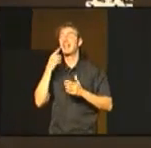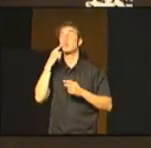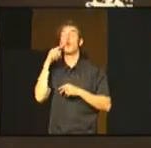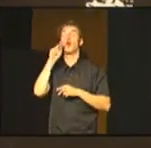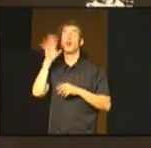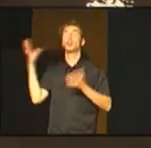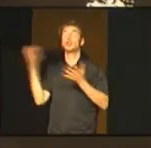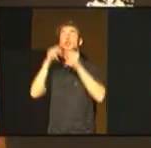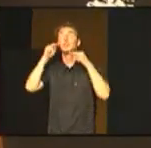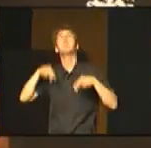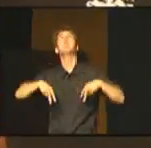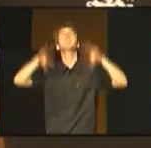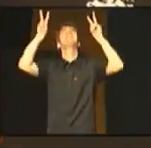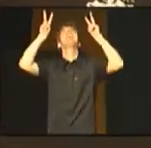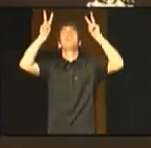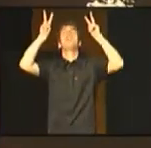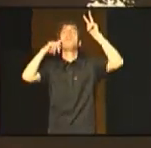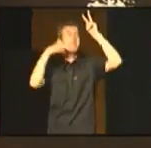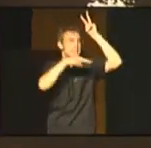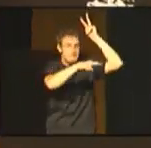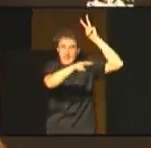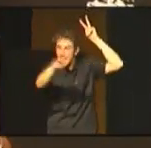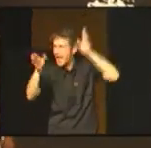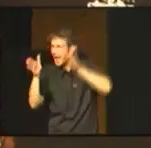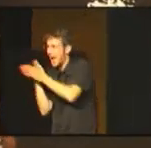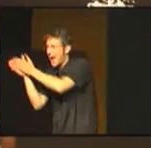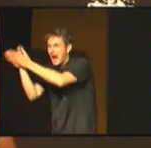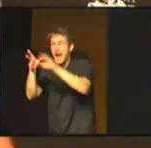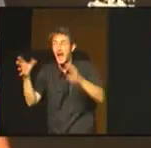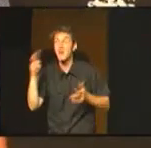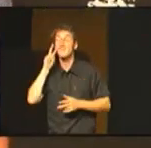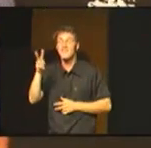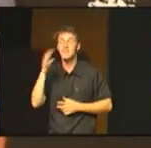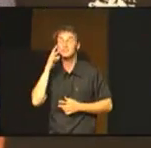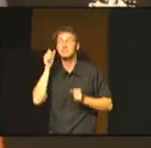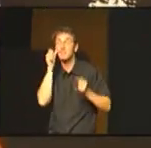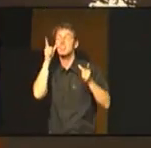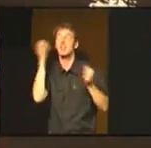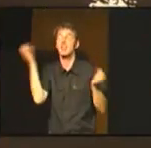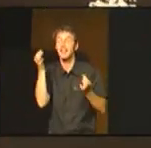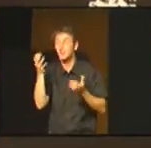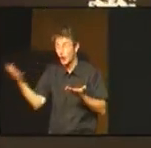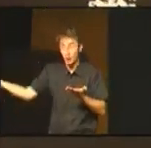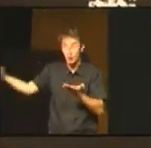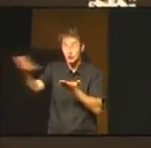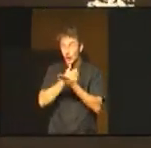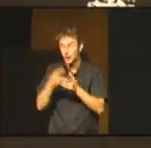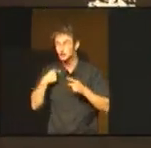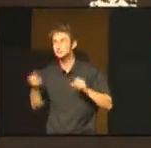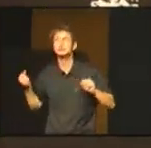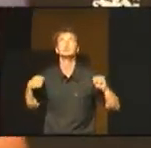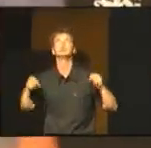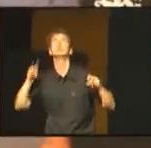mirar l'espectacle, mireu els espectadors, us adonareu que els espectadors es